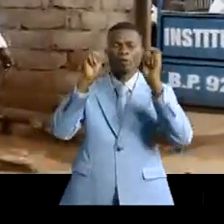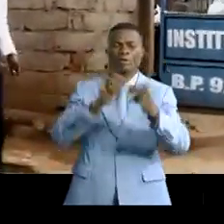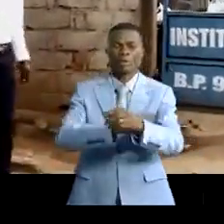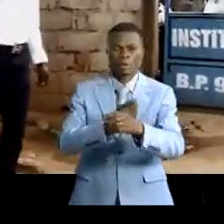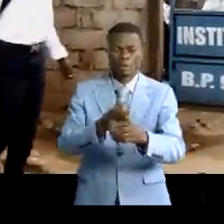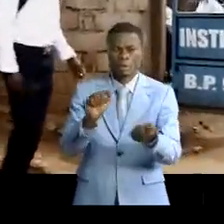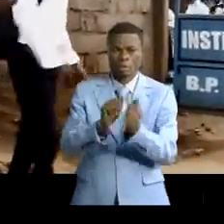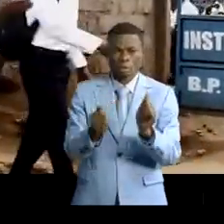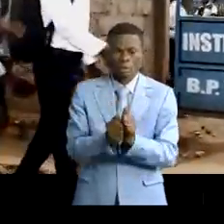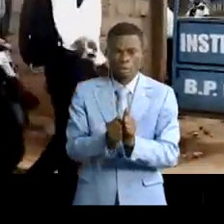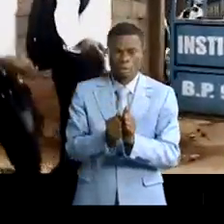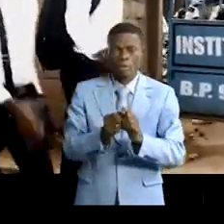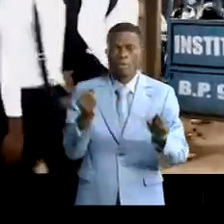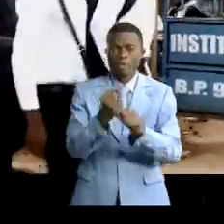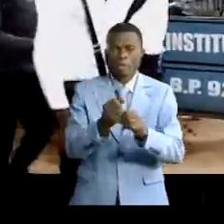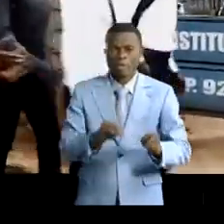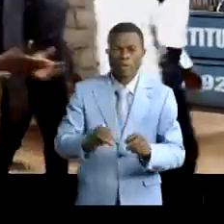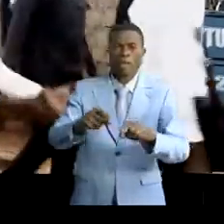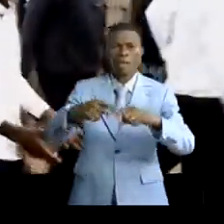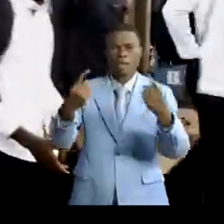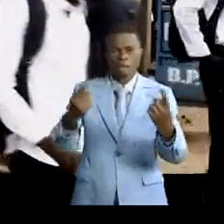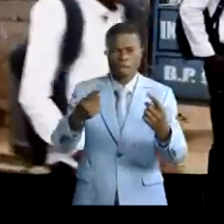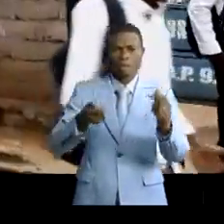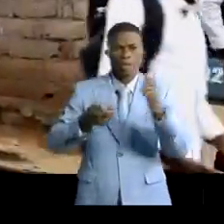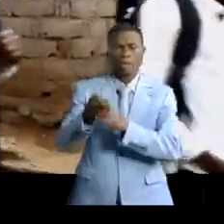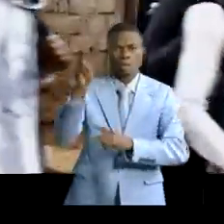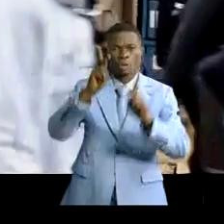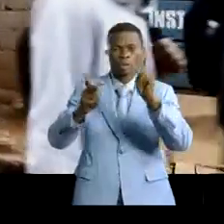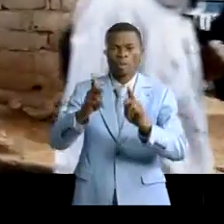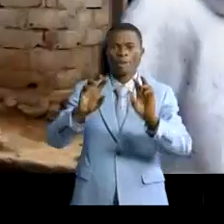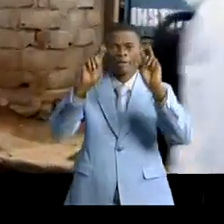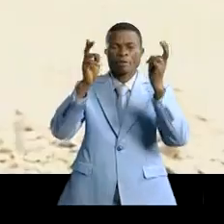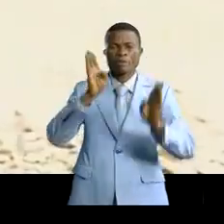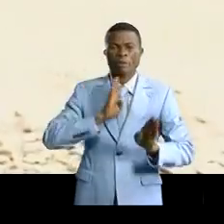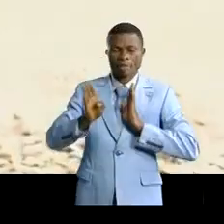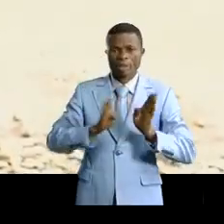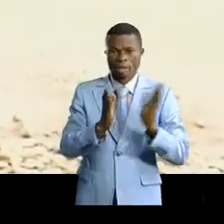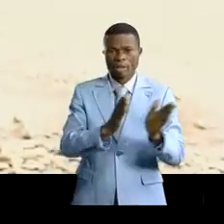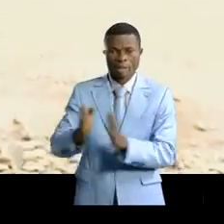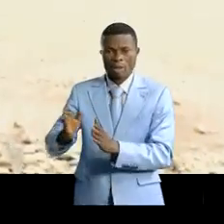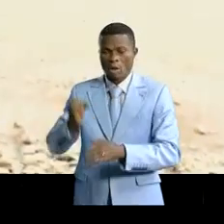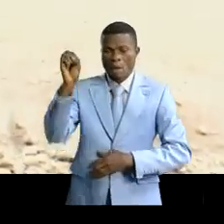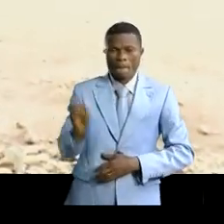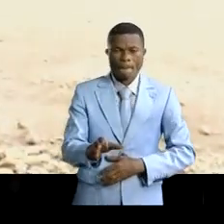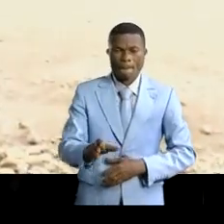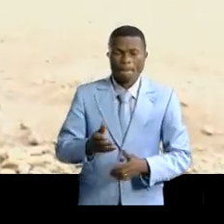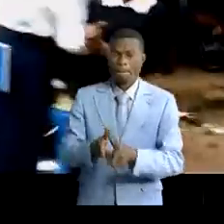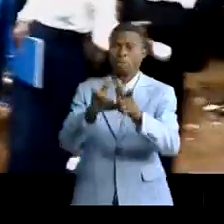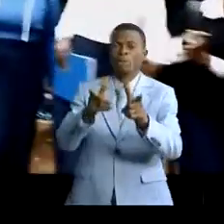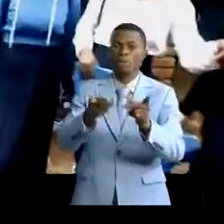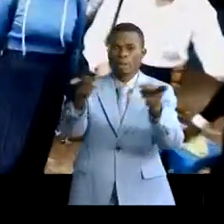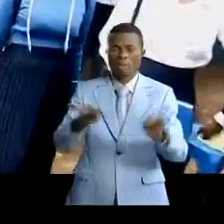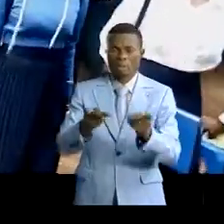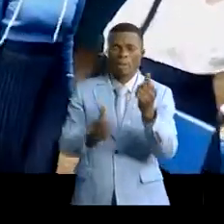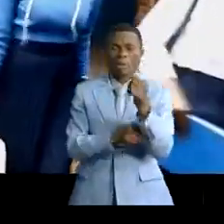tenu de la nouvelle mode opératoire de l'ennemi qui tue la population à Beni consistant à placer des bombes artisanales dans des milieux